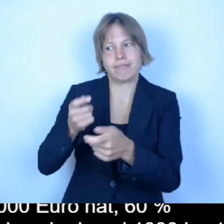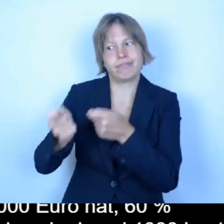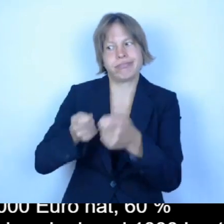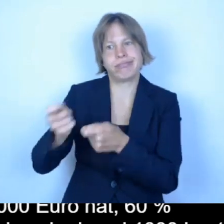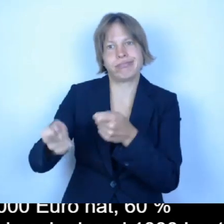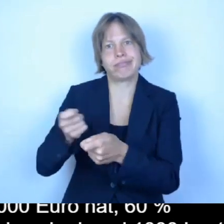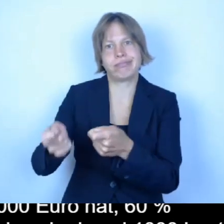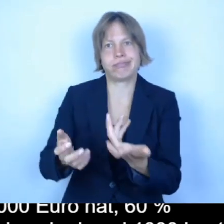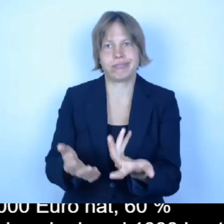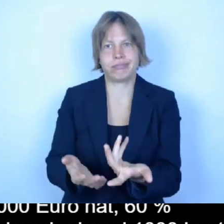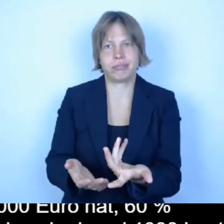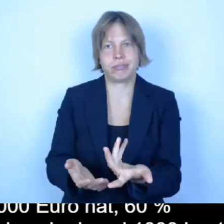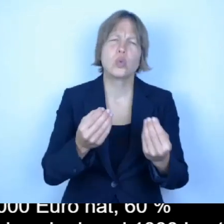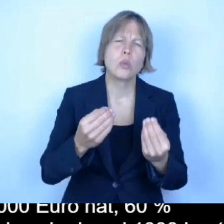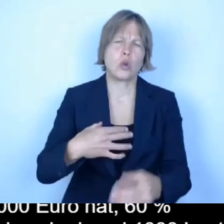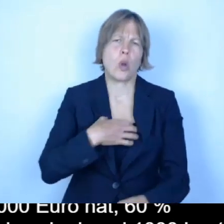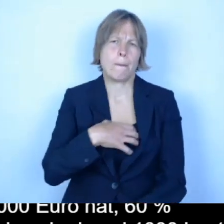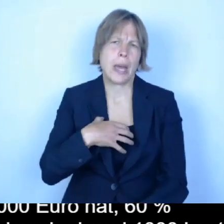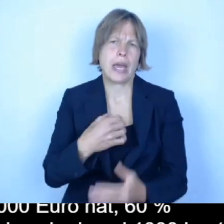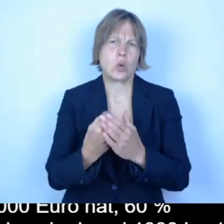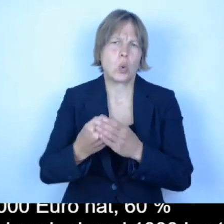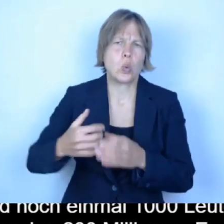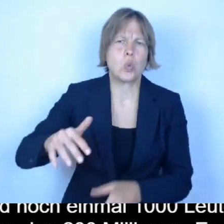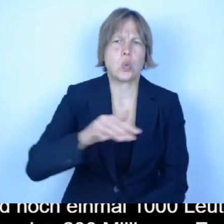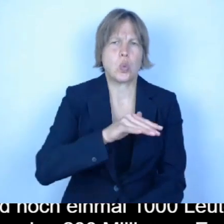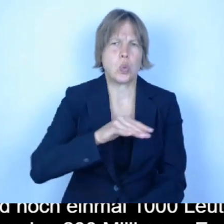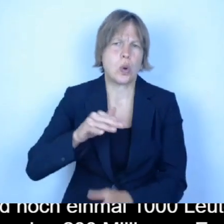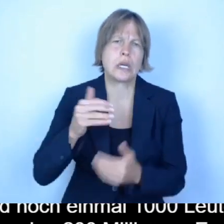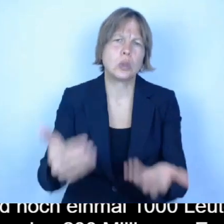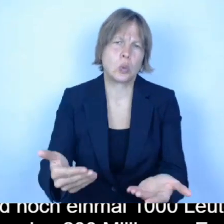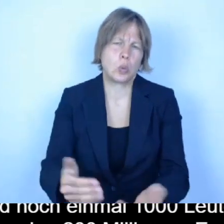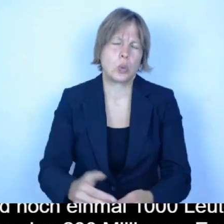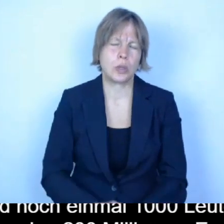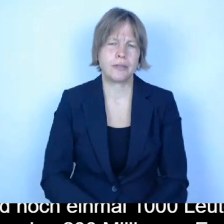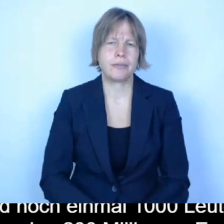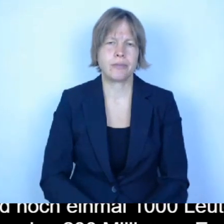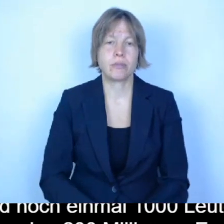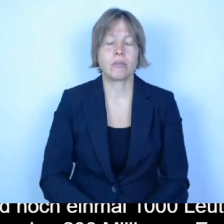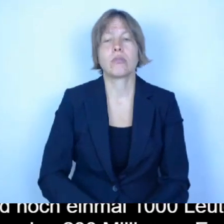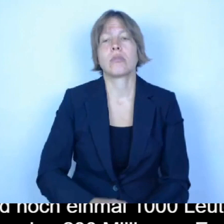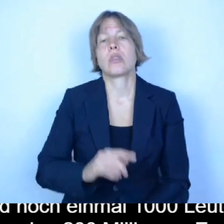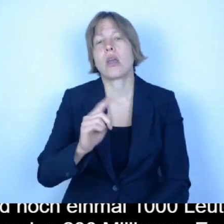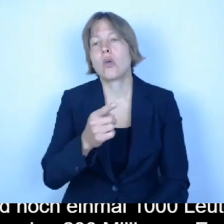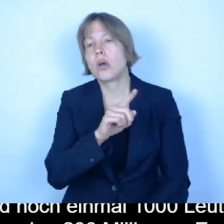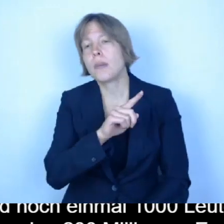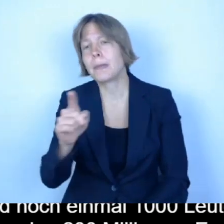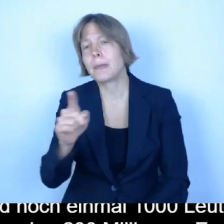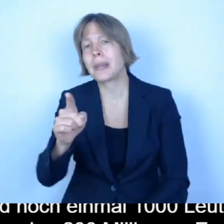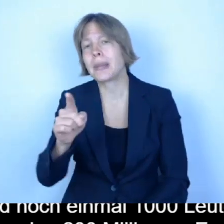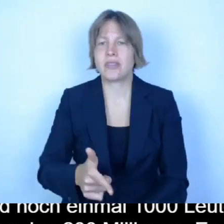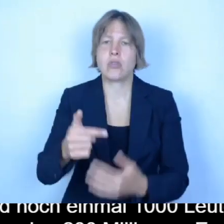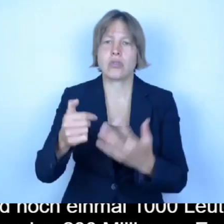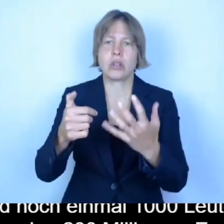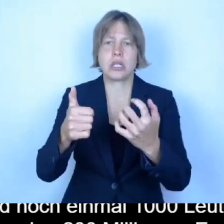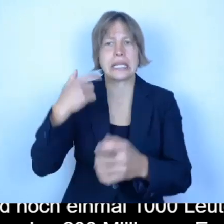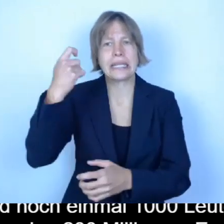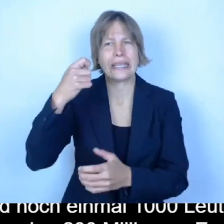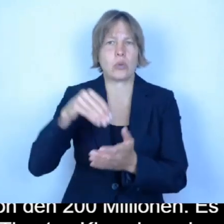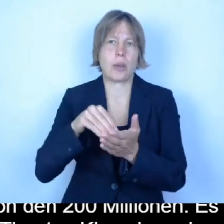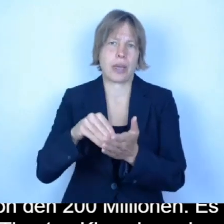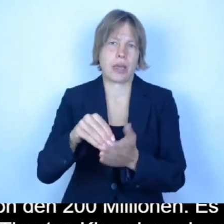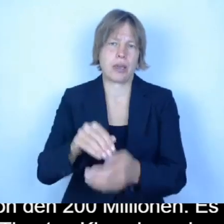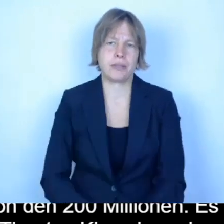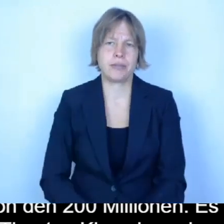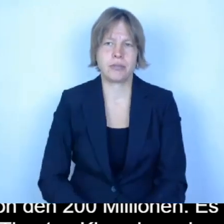die da mit dabei sind. Und es werden bis zu 260 Kinos dabei sein. Also sind alle diese ganzen Familienkinos